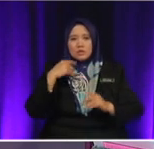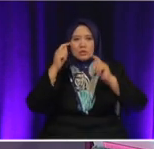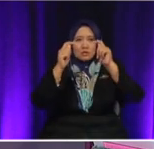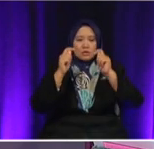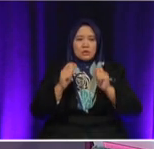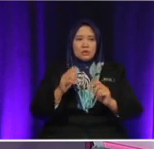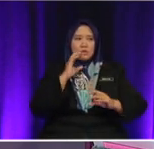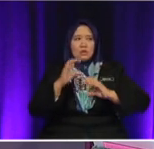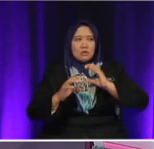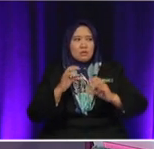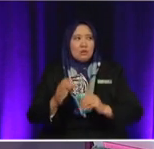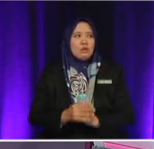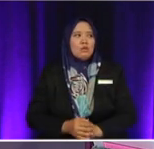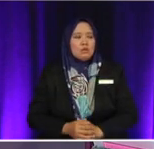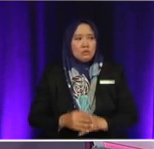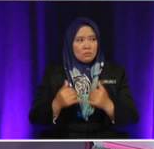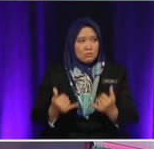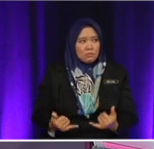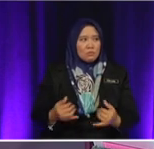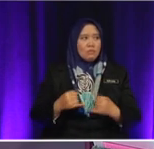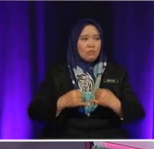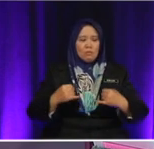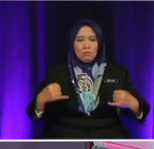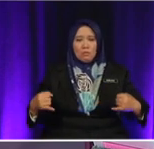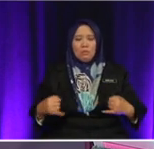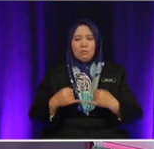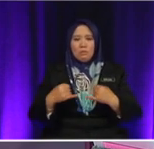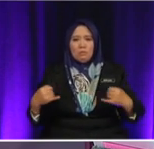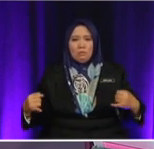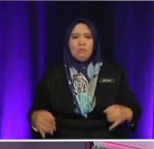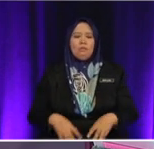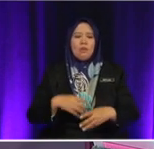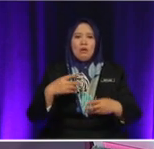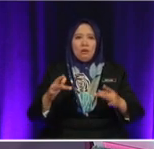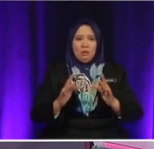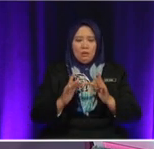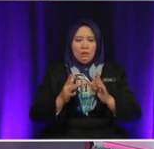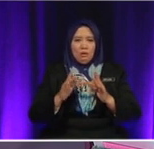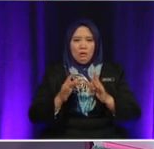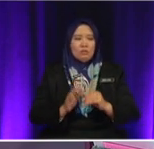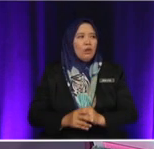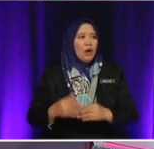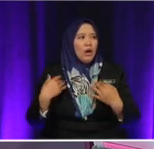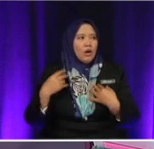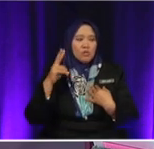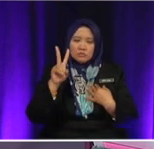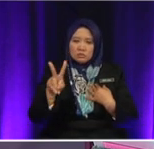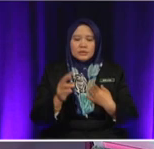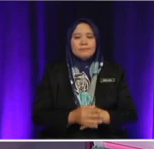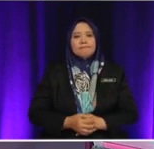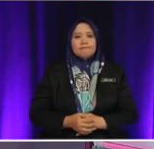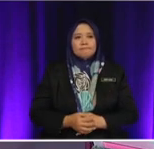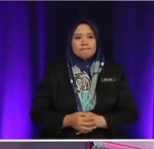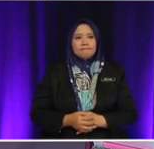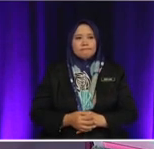yang kedua diterangkan tentang jenis-jenis jaringan. Jadi murid kena ingatlah jangan rasmi dan jaringan tidak rasmi. Okey, kita terus